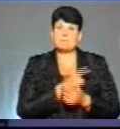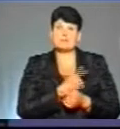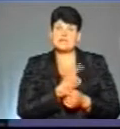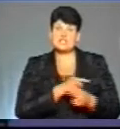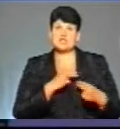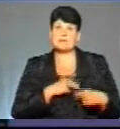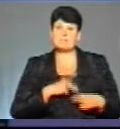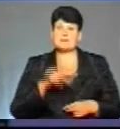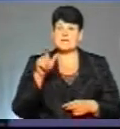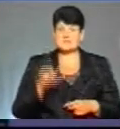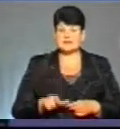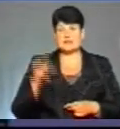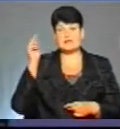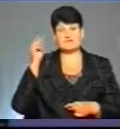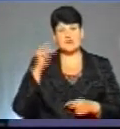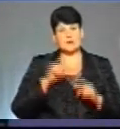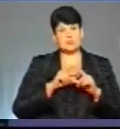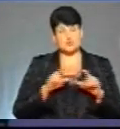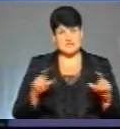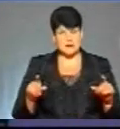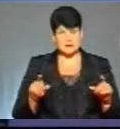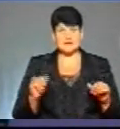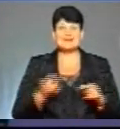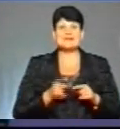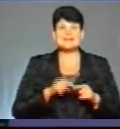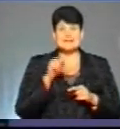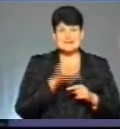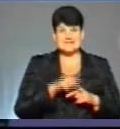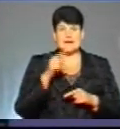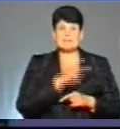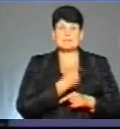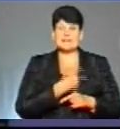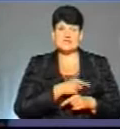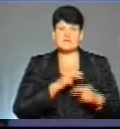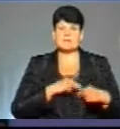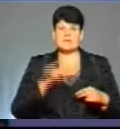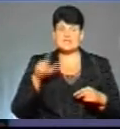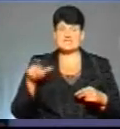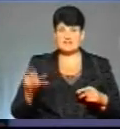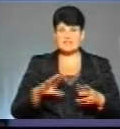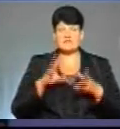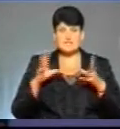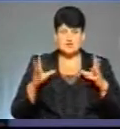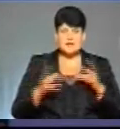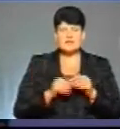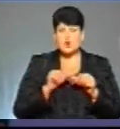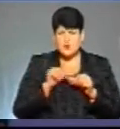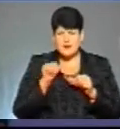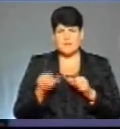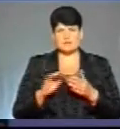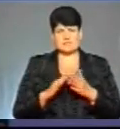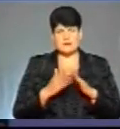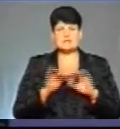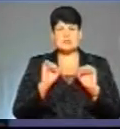також працівник в навчальному закладі. І цей медичний працівник в результаті там окремої конкретної ситуації